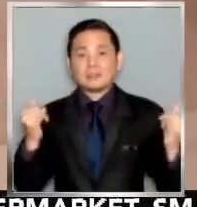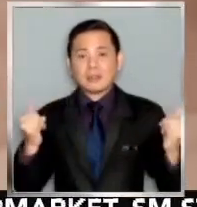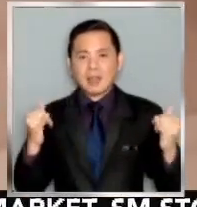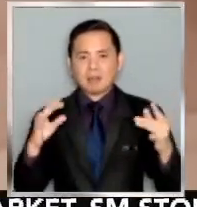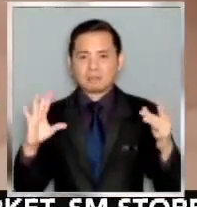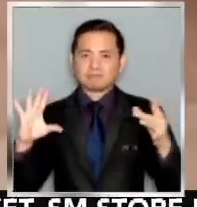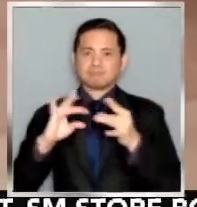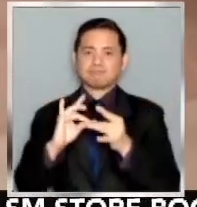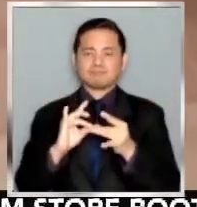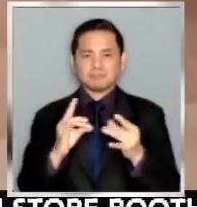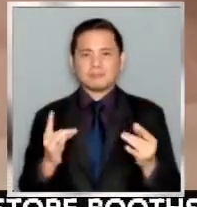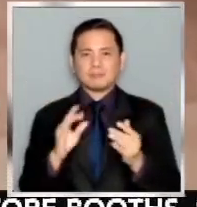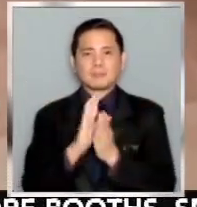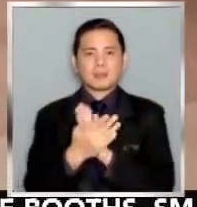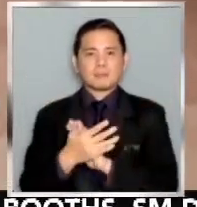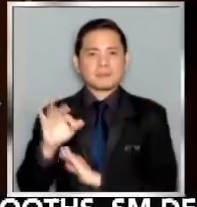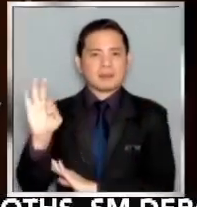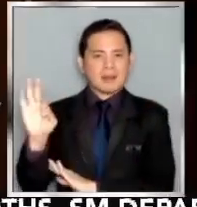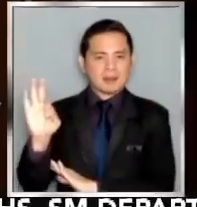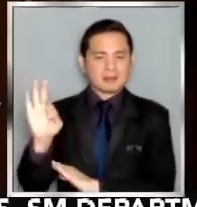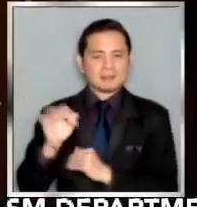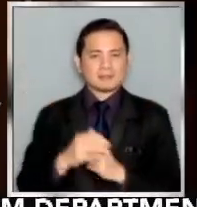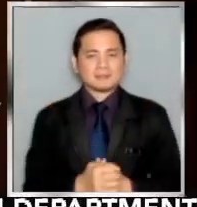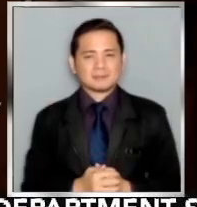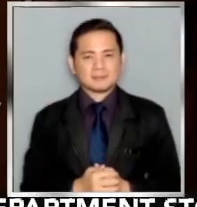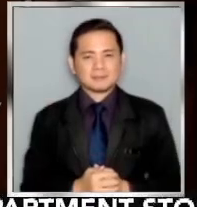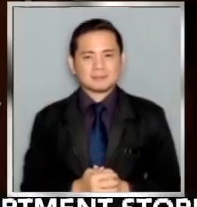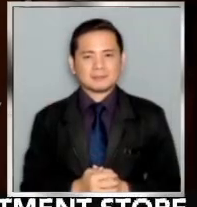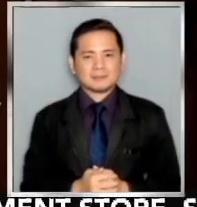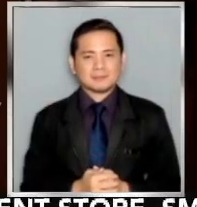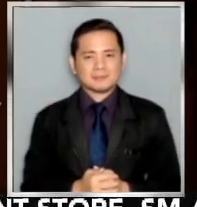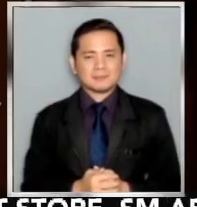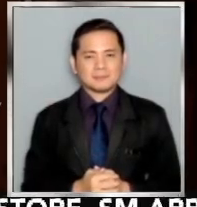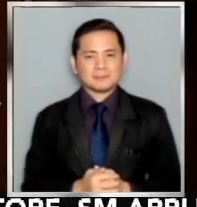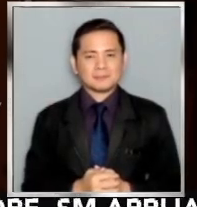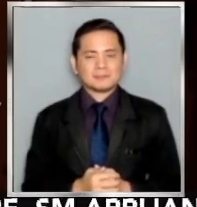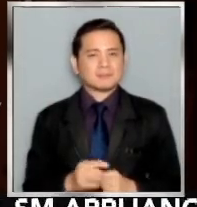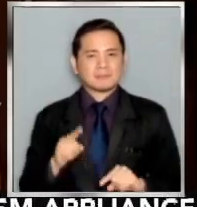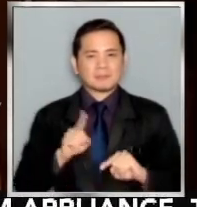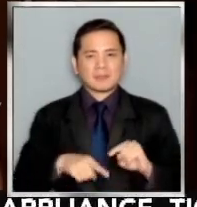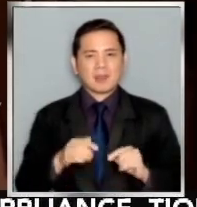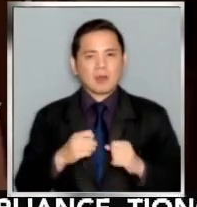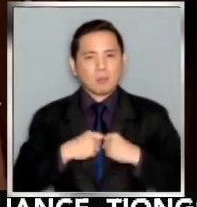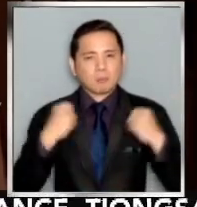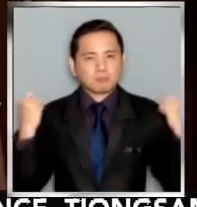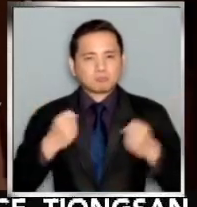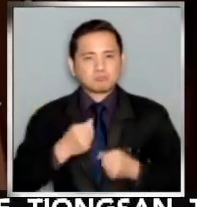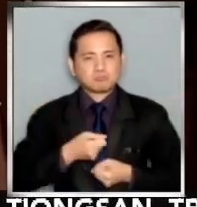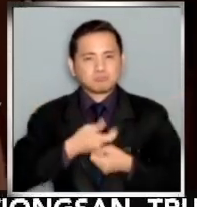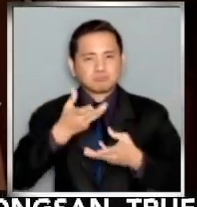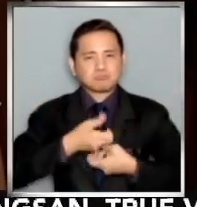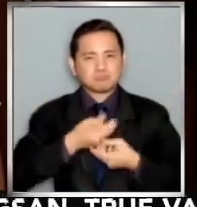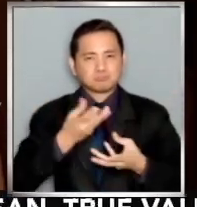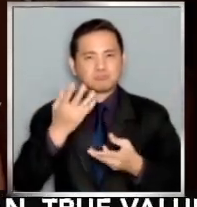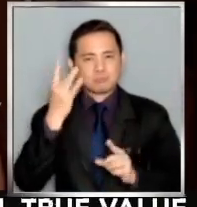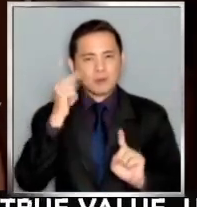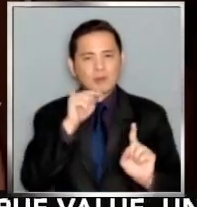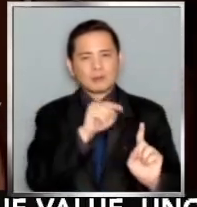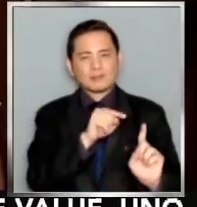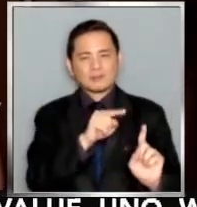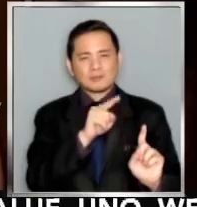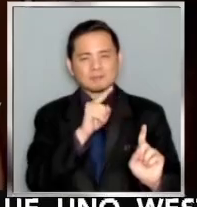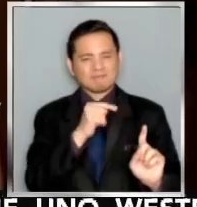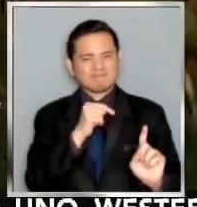nine. Kumbaga before, I couldn't open up to her kasi, I don't know, medyo, siguro shy